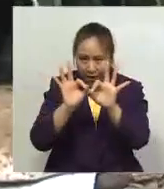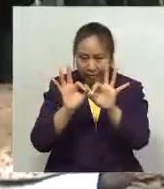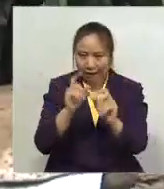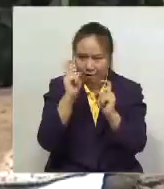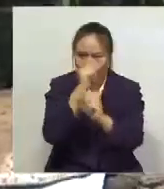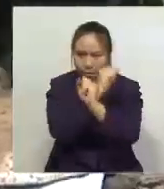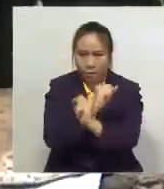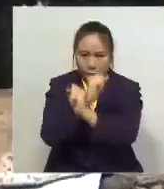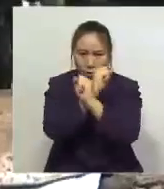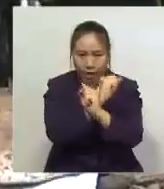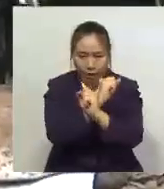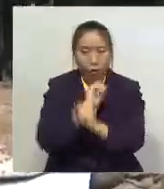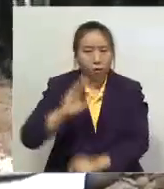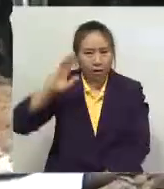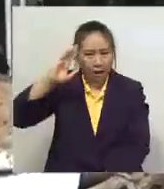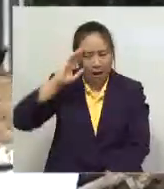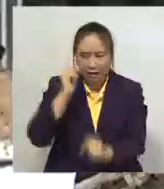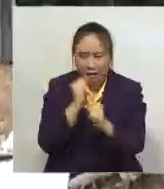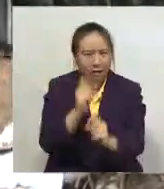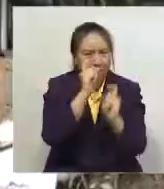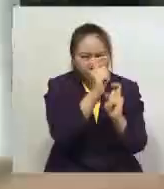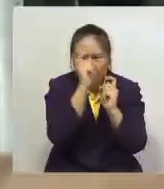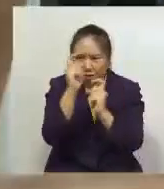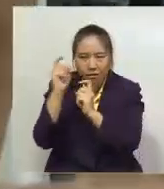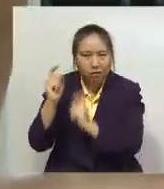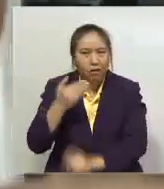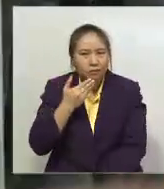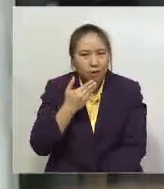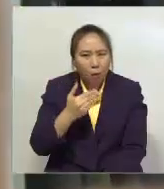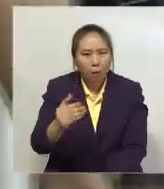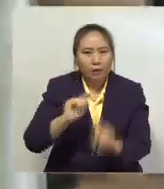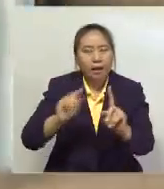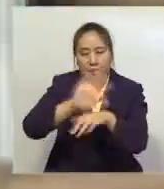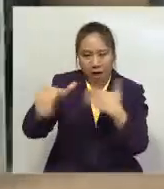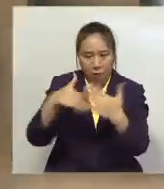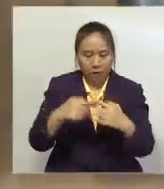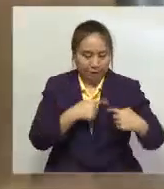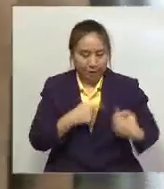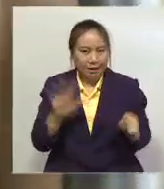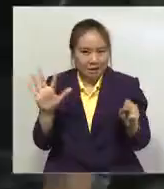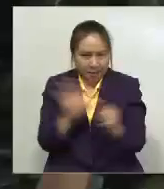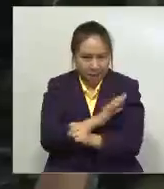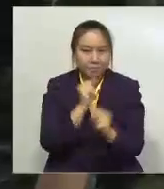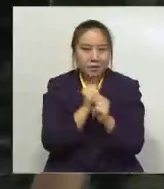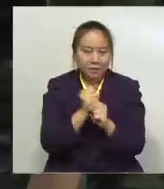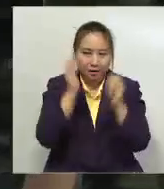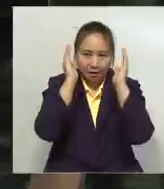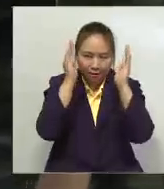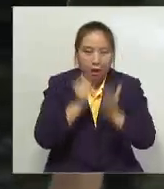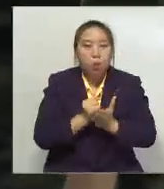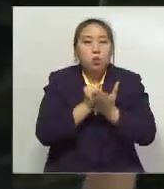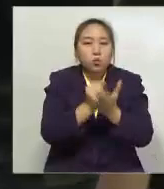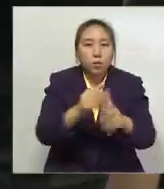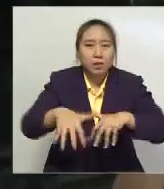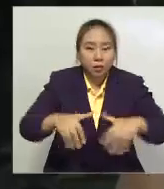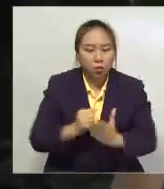ยแล้วก็ภารกิจทางทหารเนี่ยมีความเสี่ยงตลอดเวลาแต่เชื่อว่ากำลังพลทุกคนเต็มใจที่จะปฏิบัติหน้าที่เพื่อประชาช